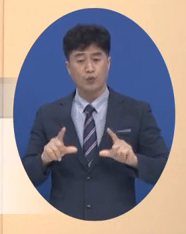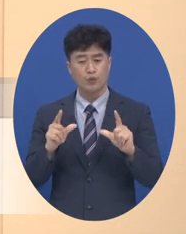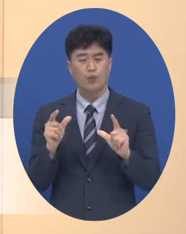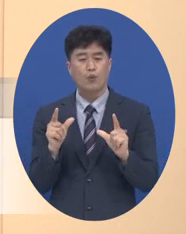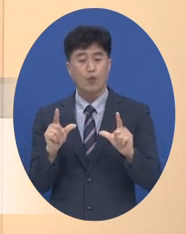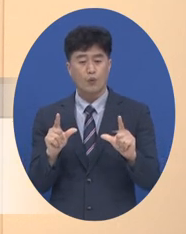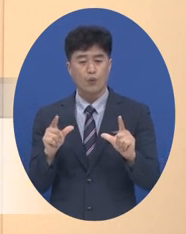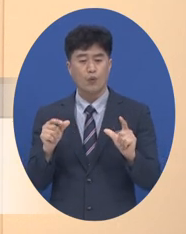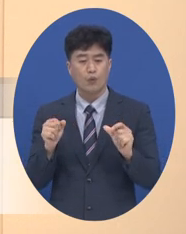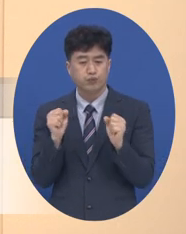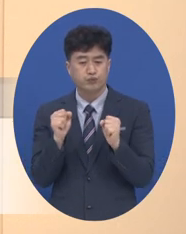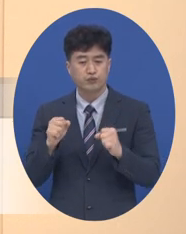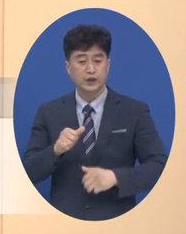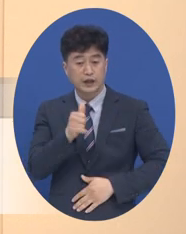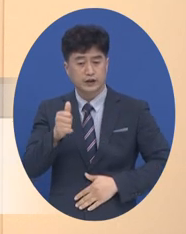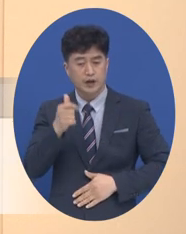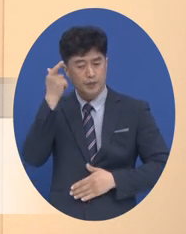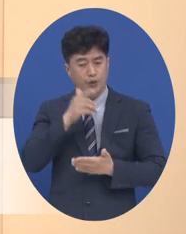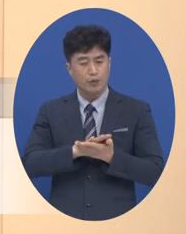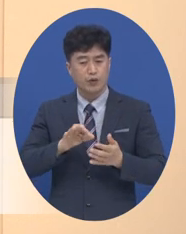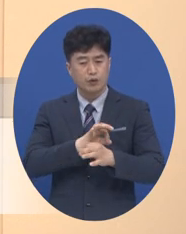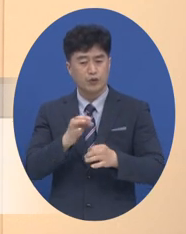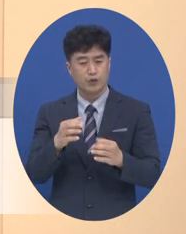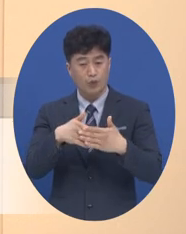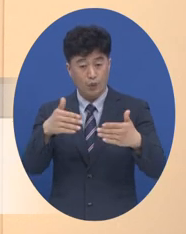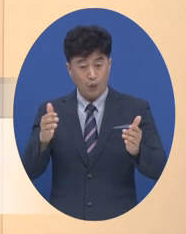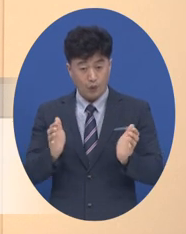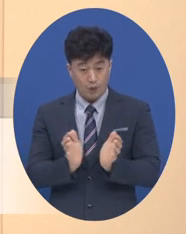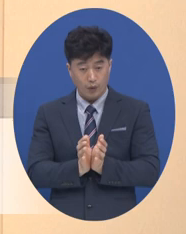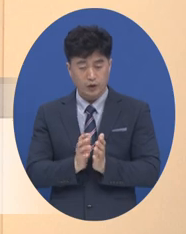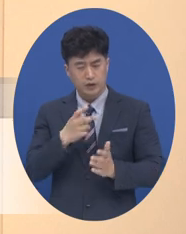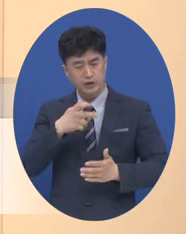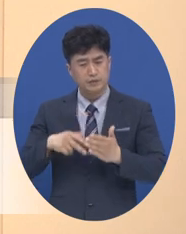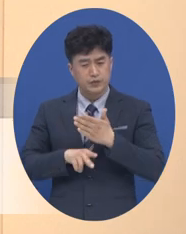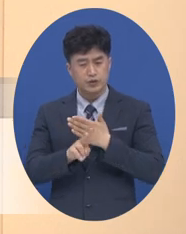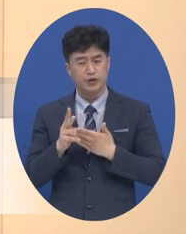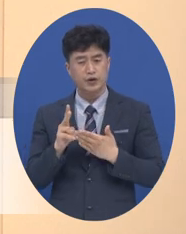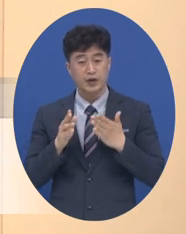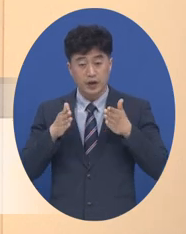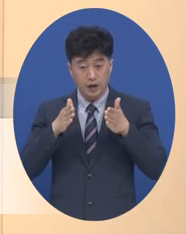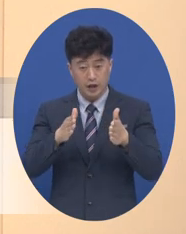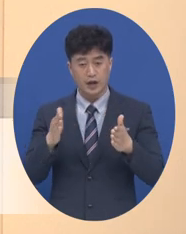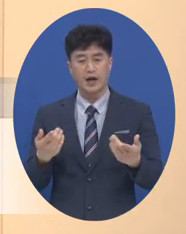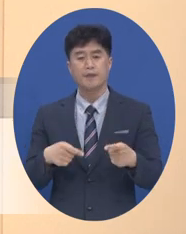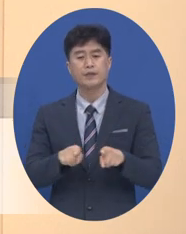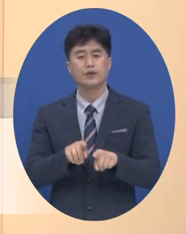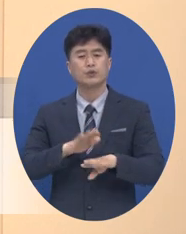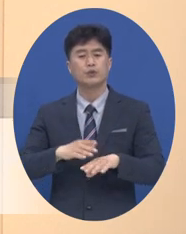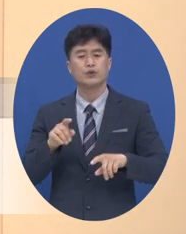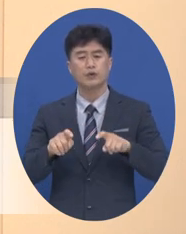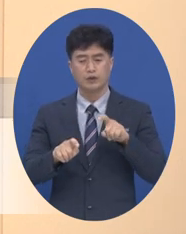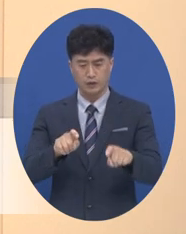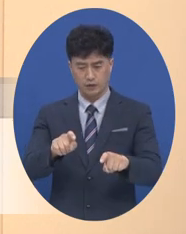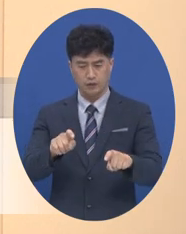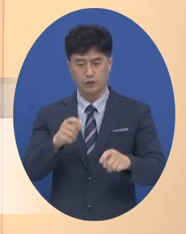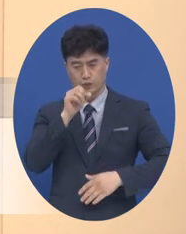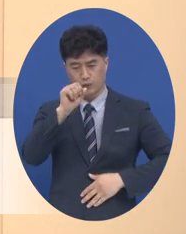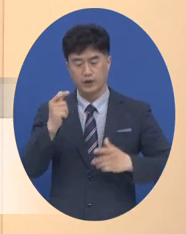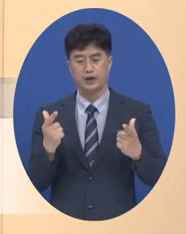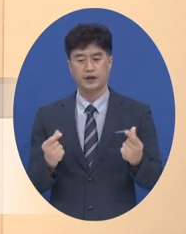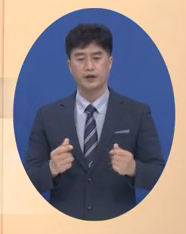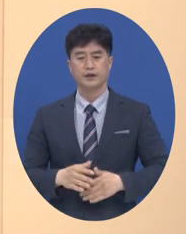우리 동북아의 평화경제 공동체라고 하는 큰 비전을 향해서 우리가 함께 손잡고 나아가